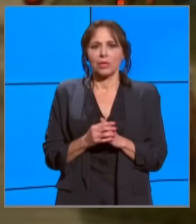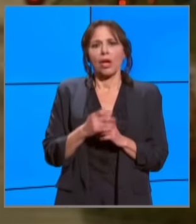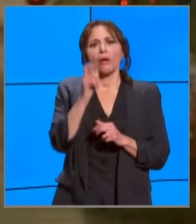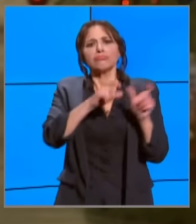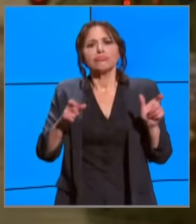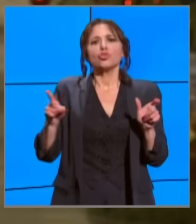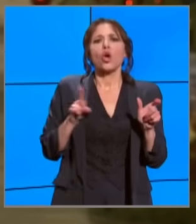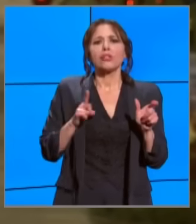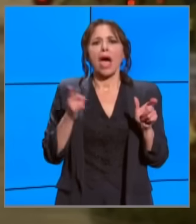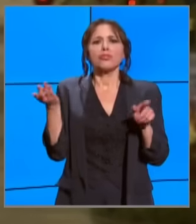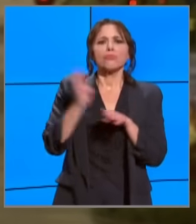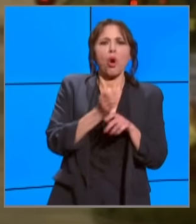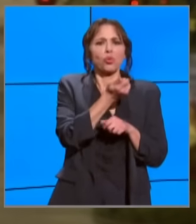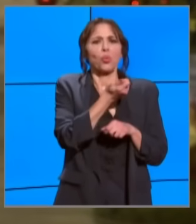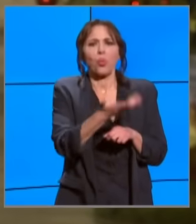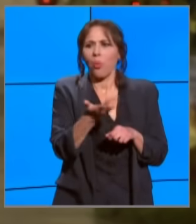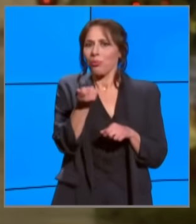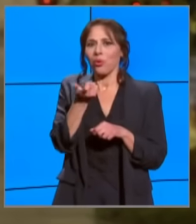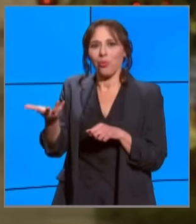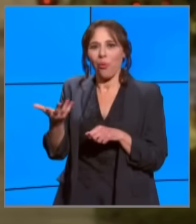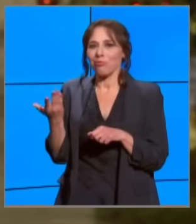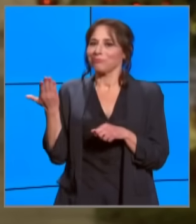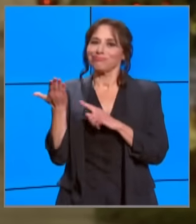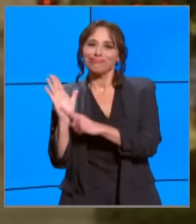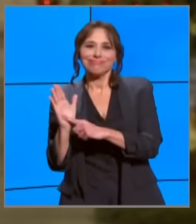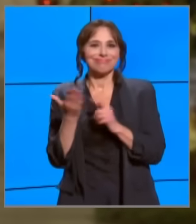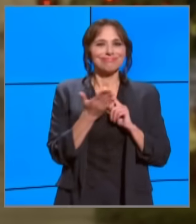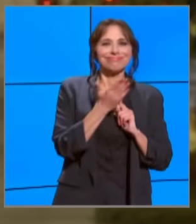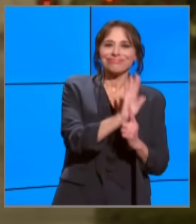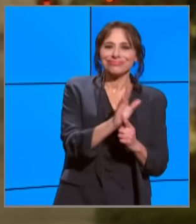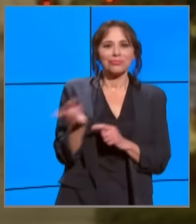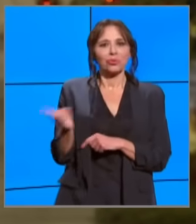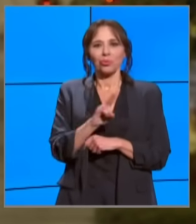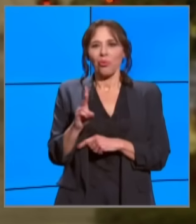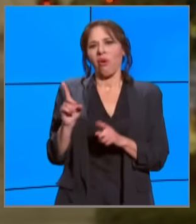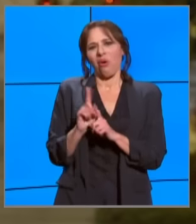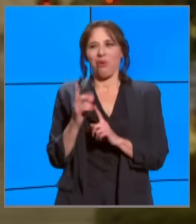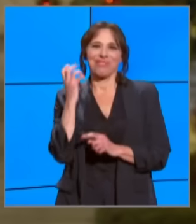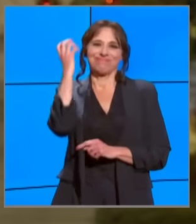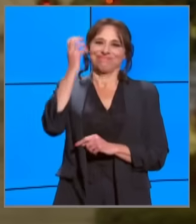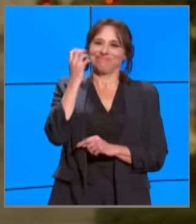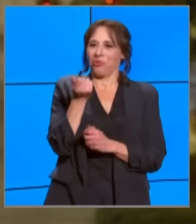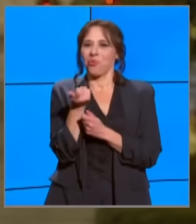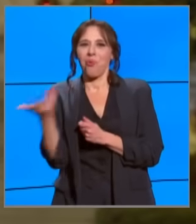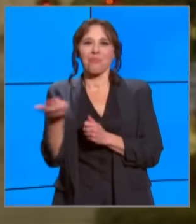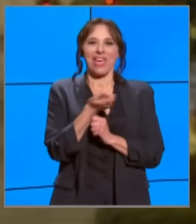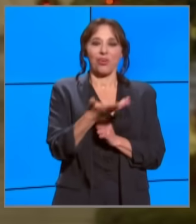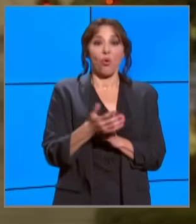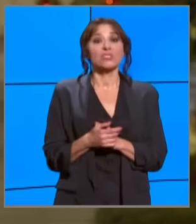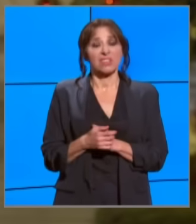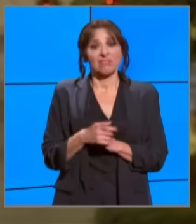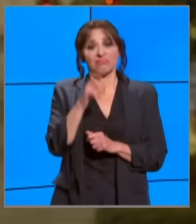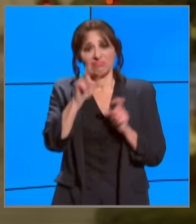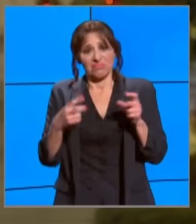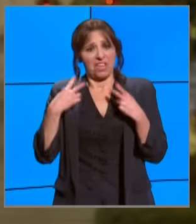soldati uccisi reciprocamente presentata menando n vanto Vite spezzate